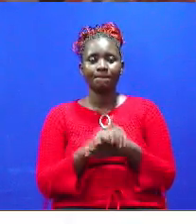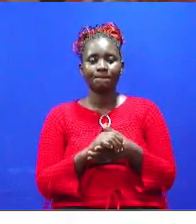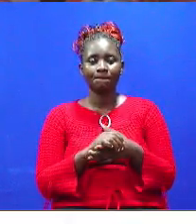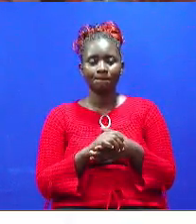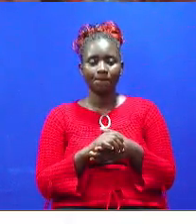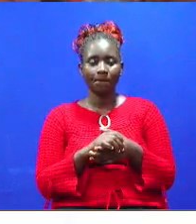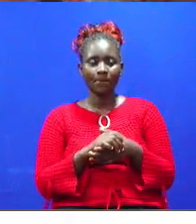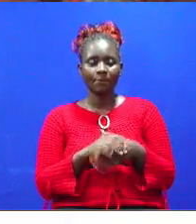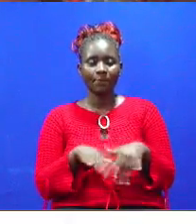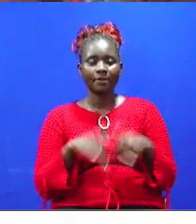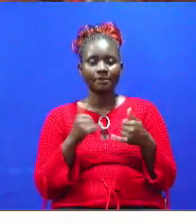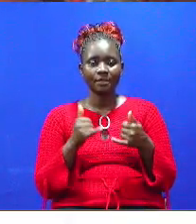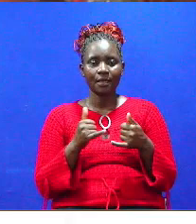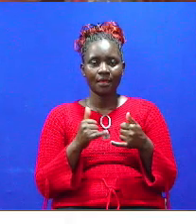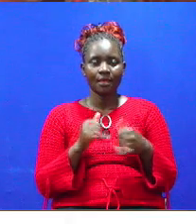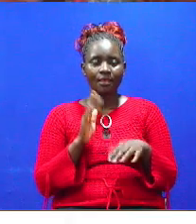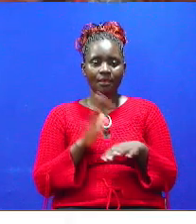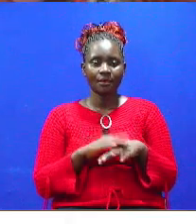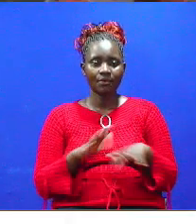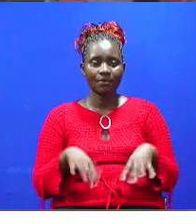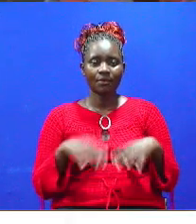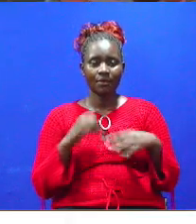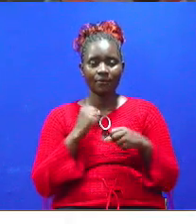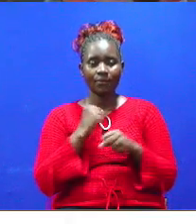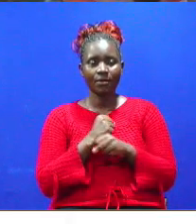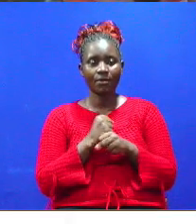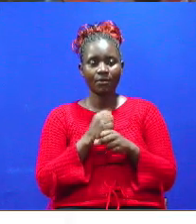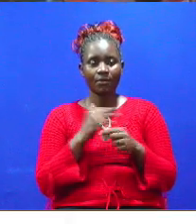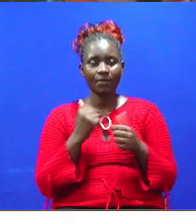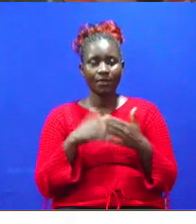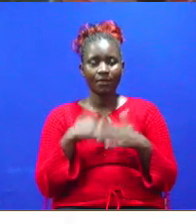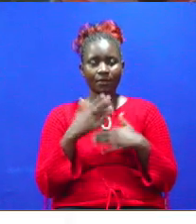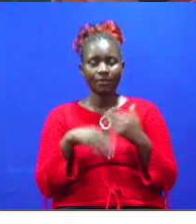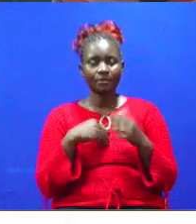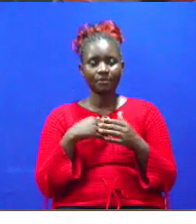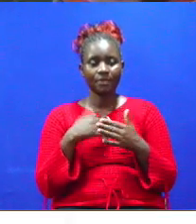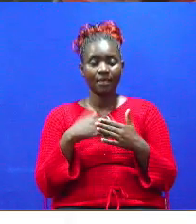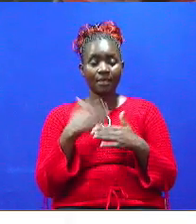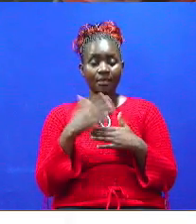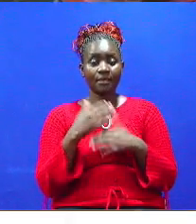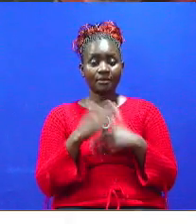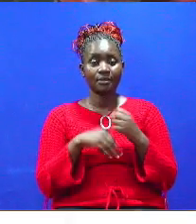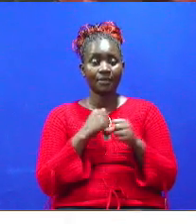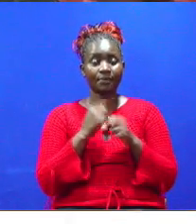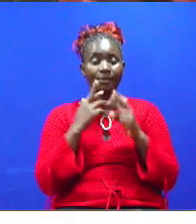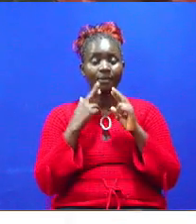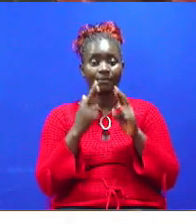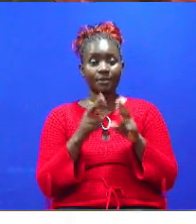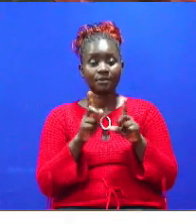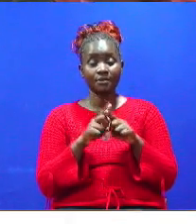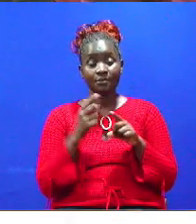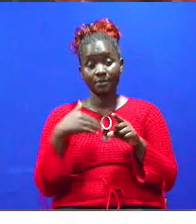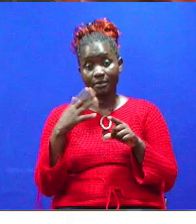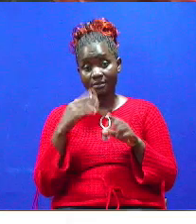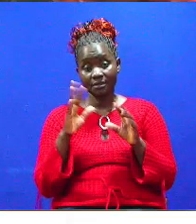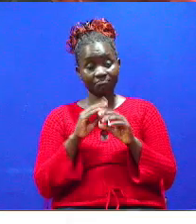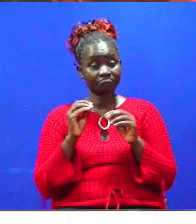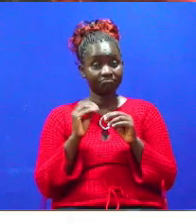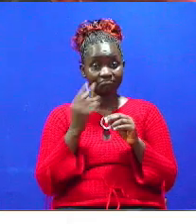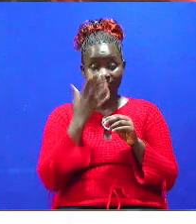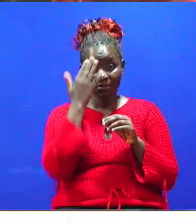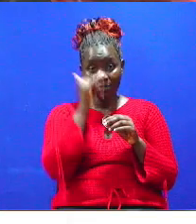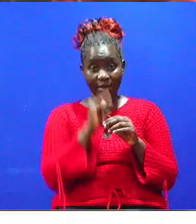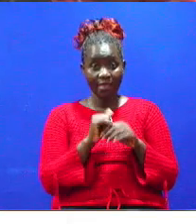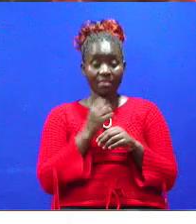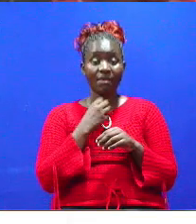bayito tomenye obugimo buruburunge na ndatokole gasiendronge next year ki report ji gusoka njigo soka buna kiyo mwako uyo bono ekora abantu